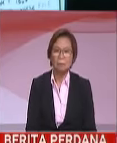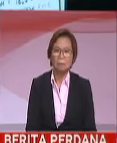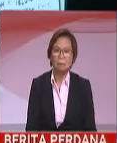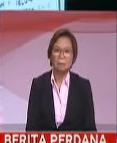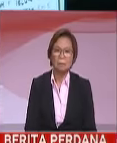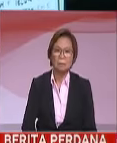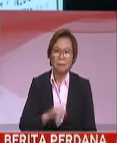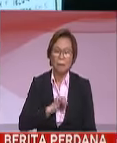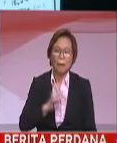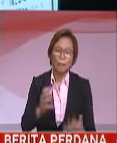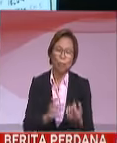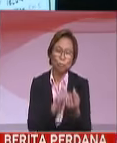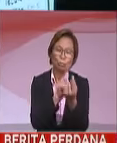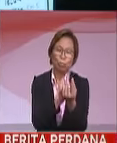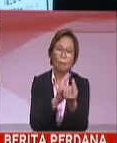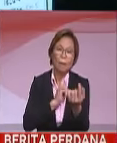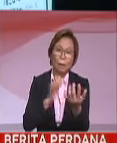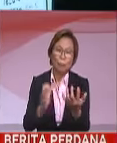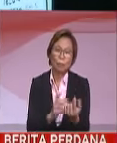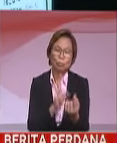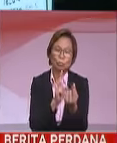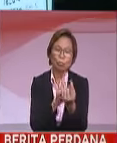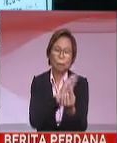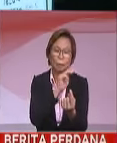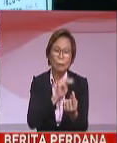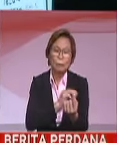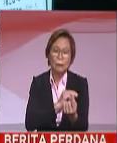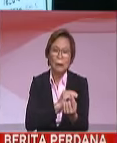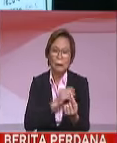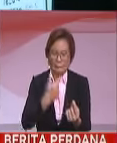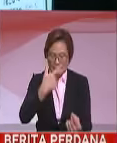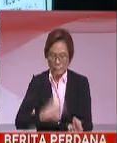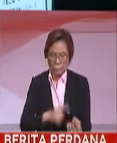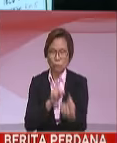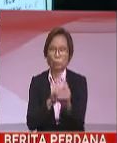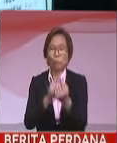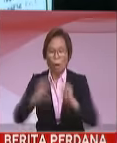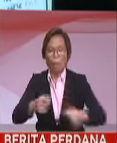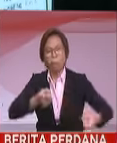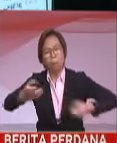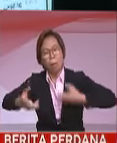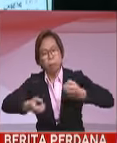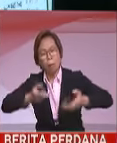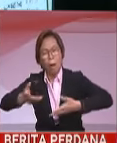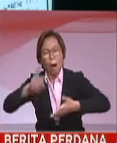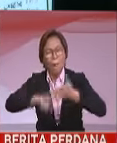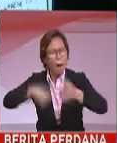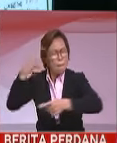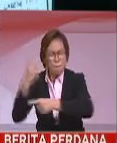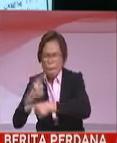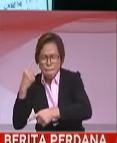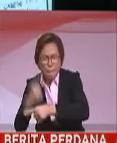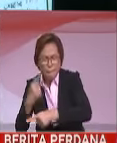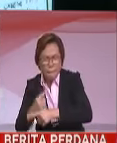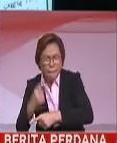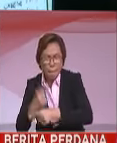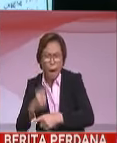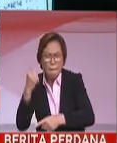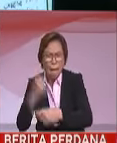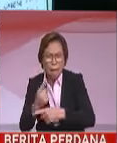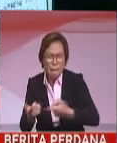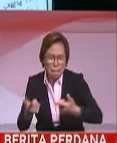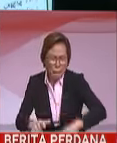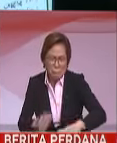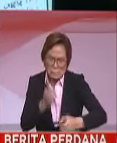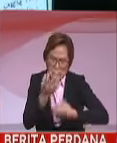Itulah yang saya nak jumpa dengan beliau secara personal supaya saya boleh terangkan apa yang telah betul-betul apa-apa yang telah